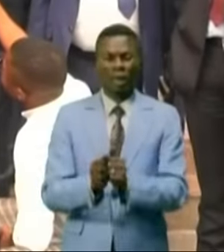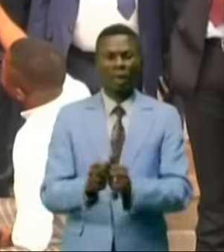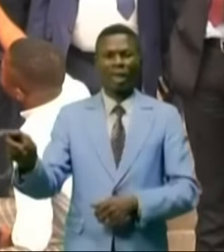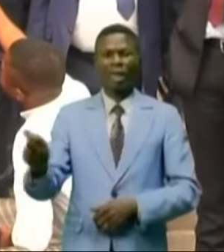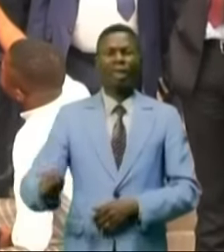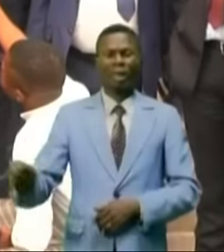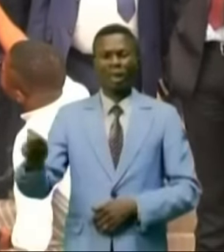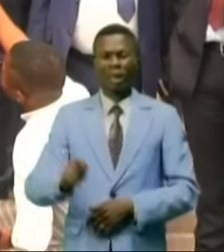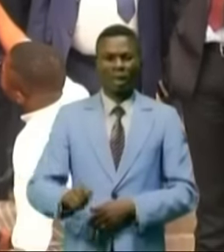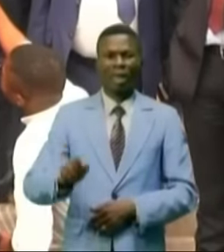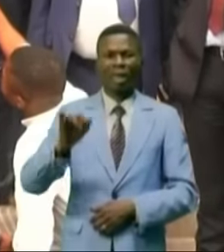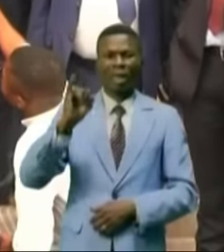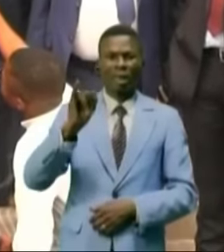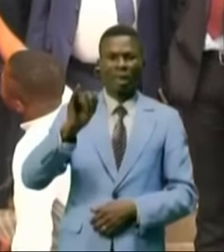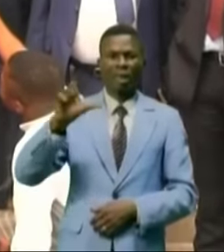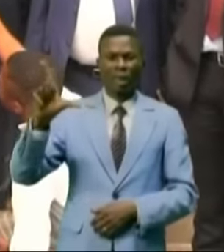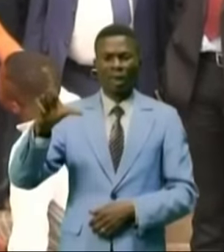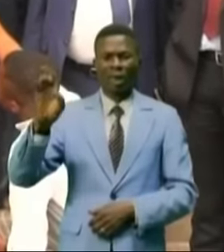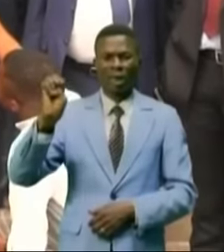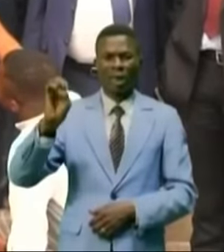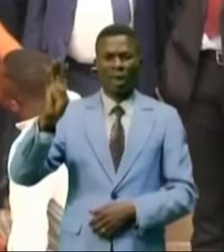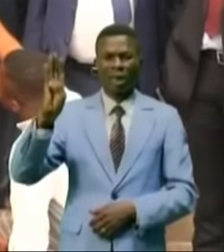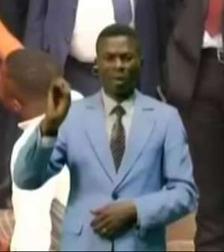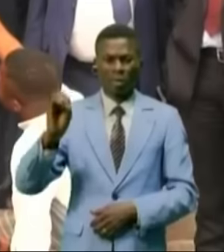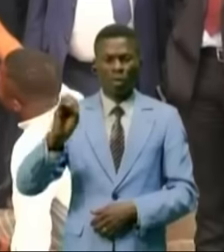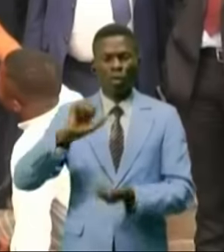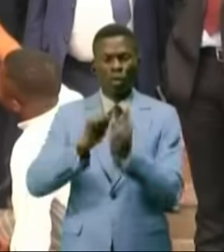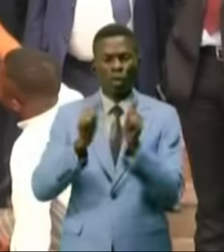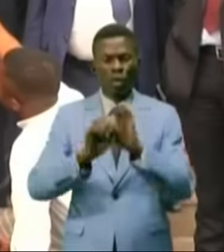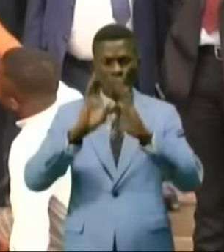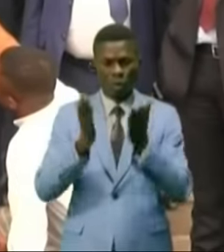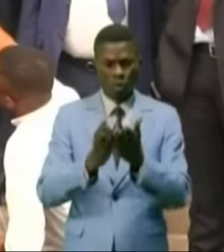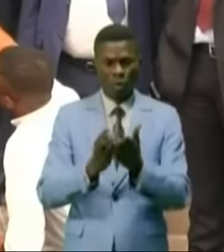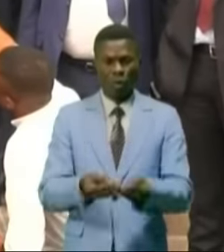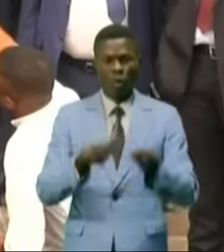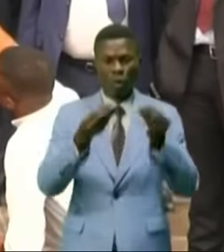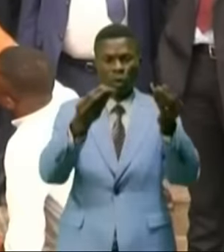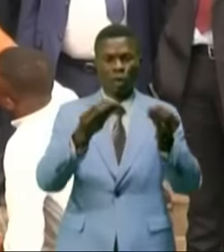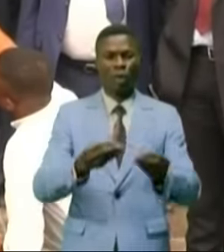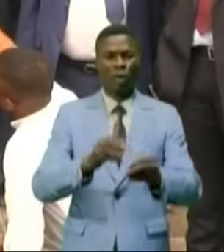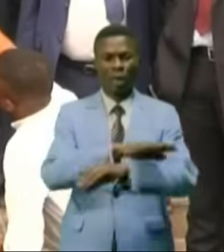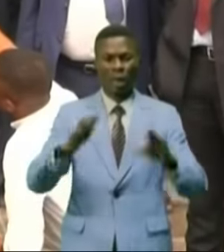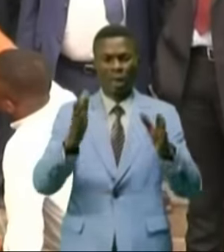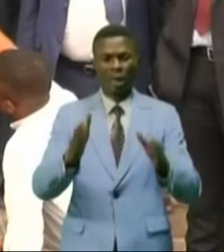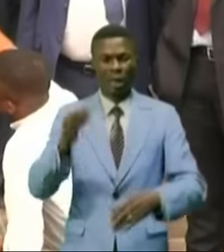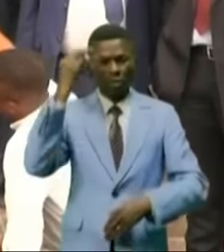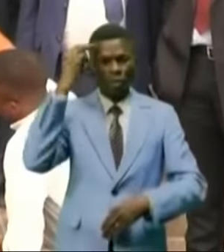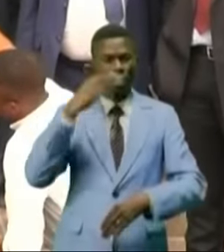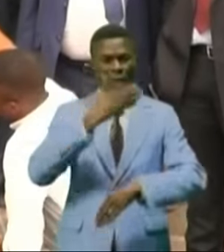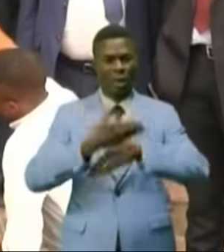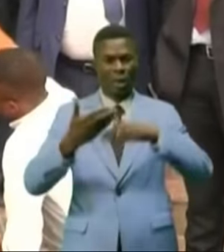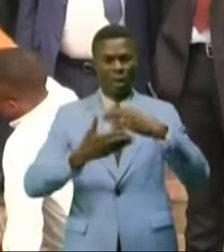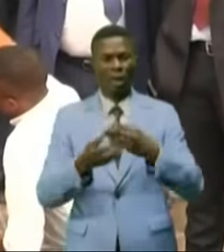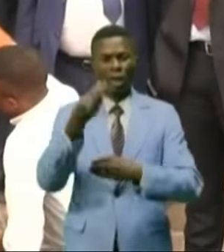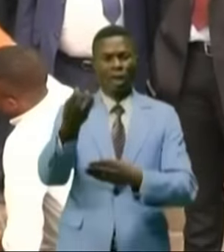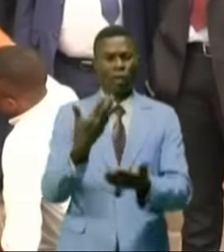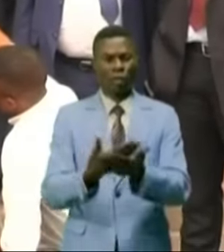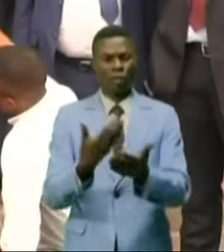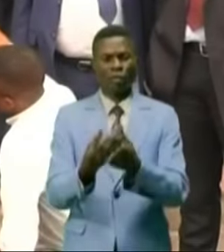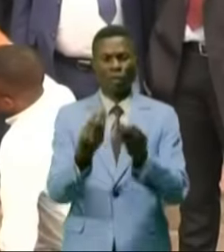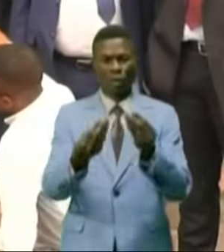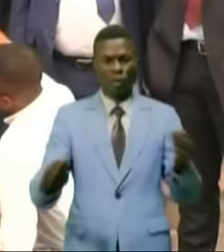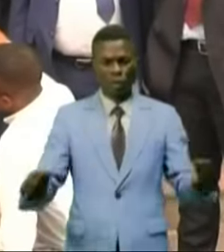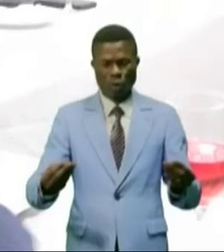disparaître si rien n'est fait, toutes ces questions seront portées sur la table du ministre des Infrastructures pour qu'il y ait des solutions ou des